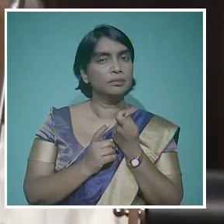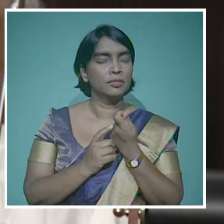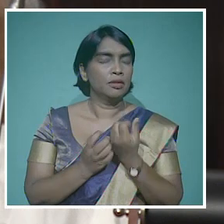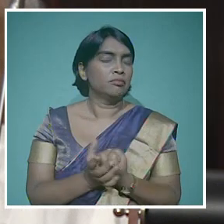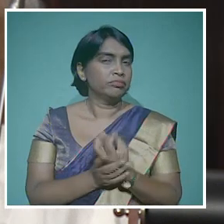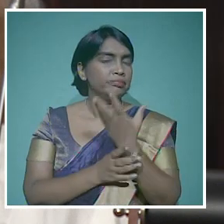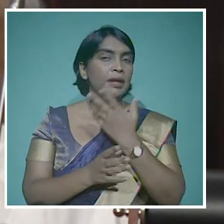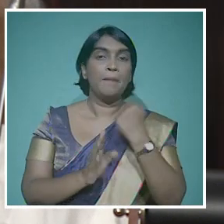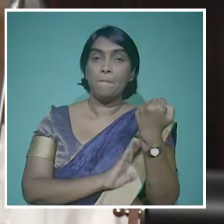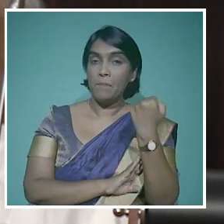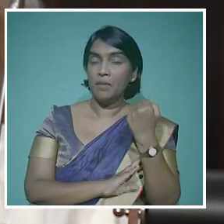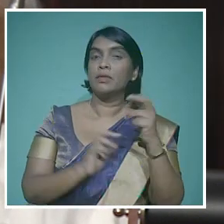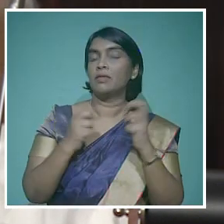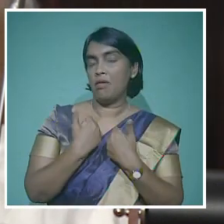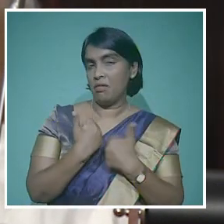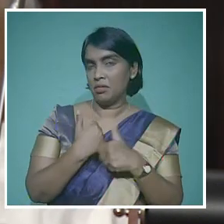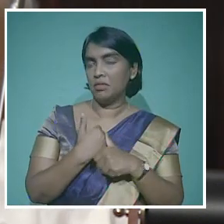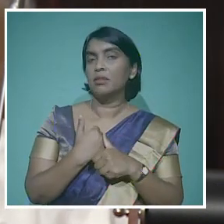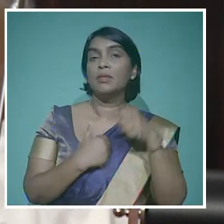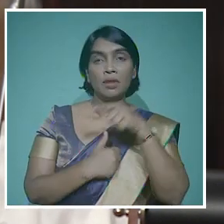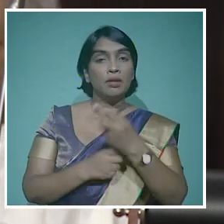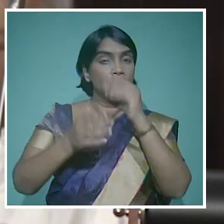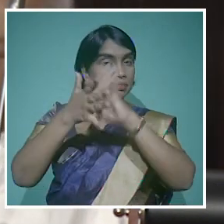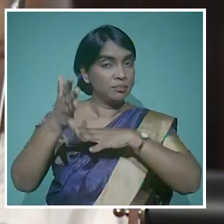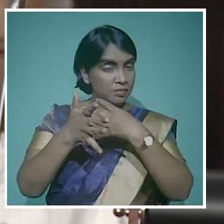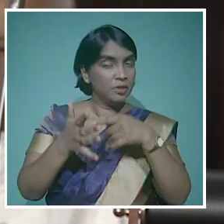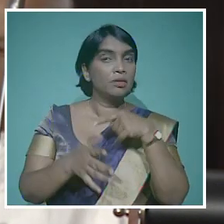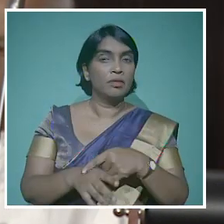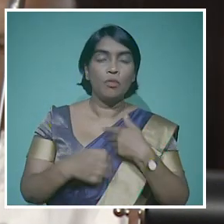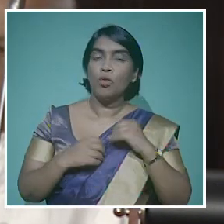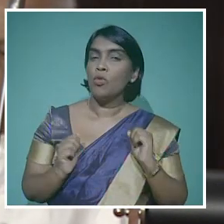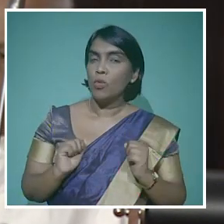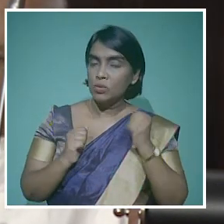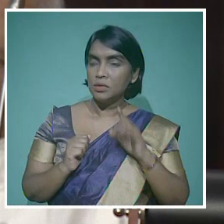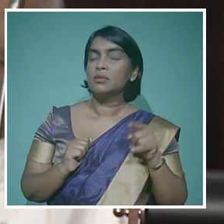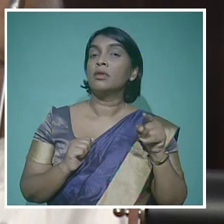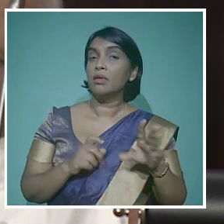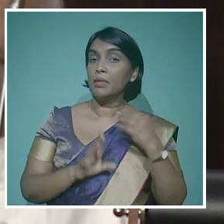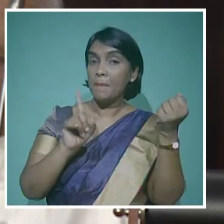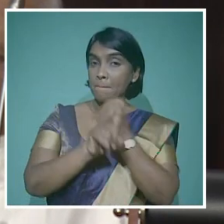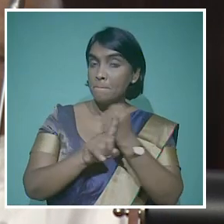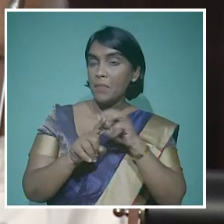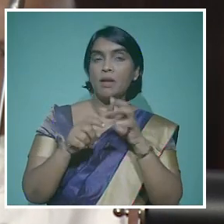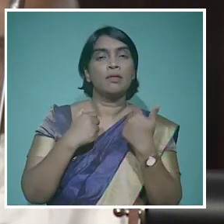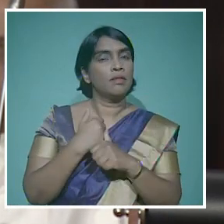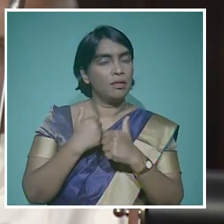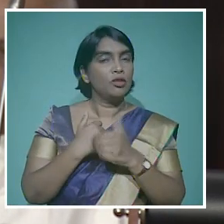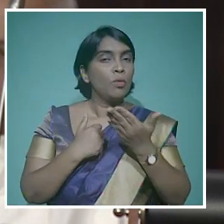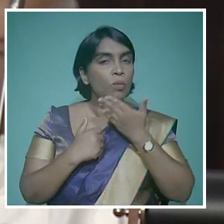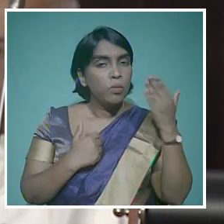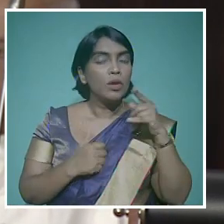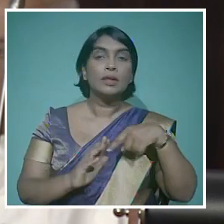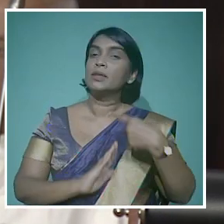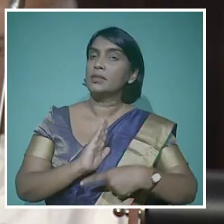පුබුදන බලවේගයක් නිර්මාණය කරගම්මු. මේ අයවැය මගින් අප උත්සාහ කරන්නේ ඒ බලවේග නිර්මාණය කරගත හැකි